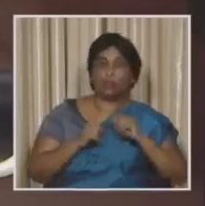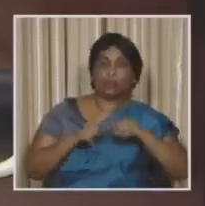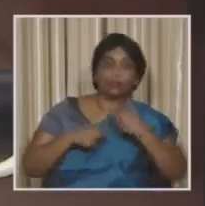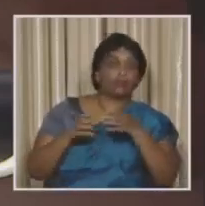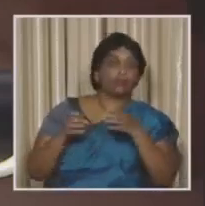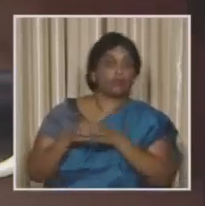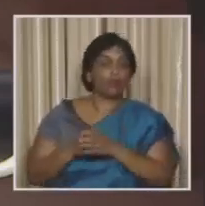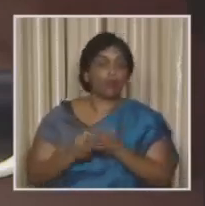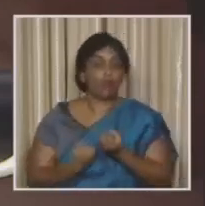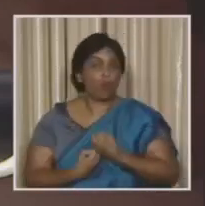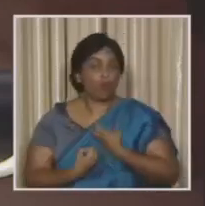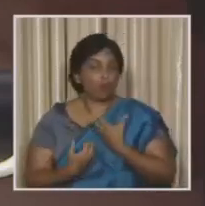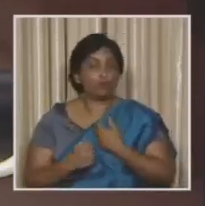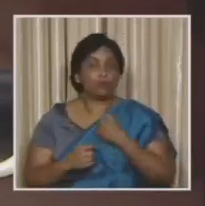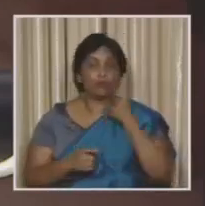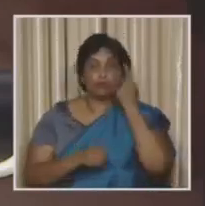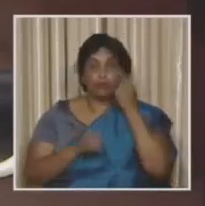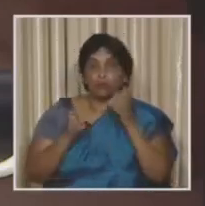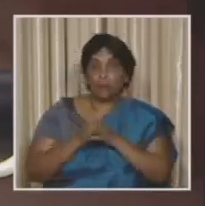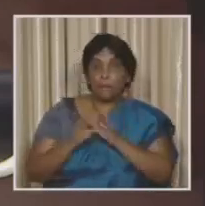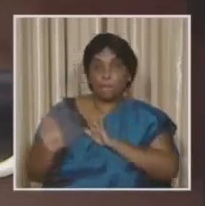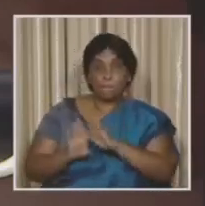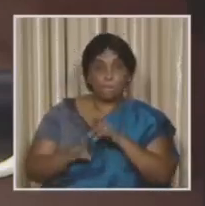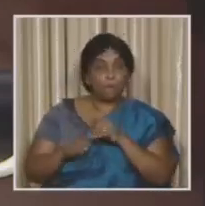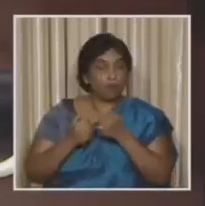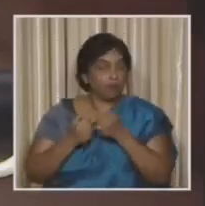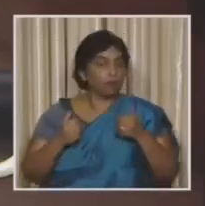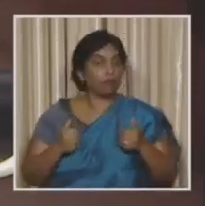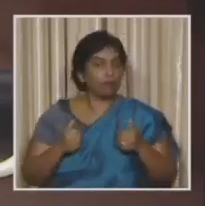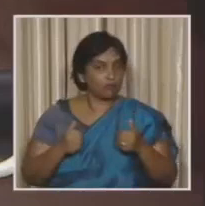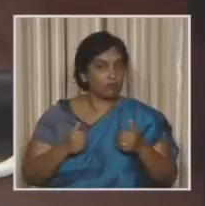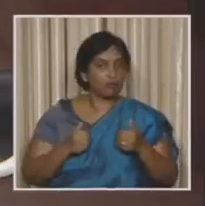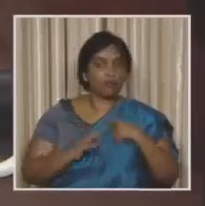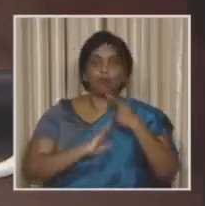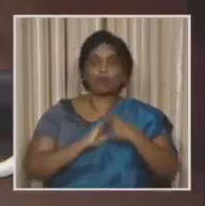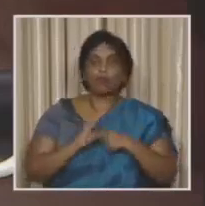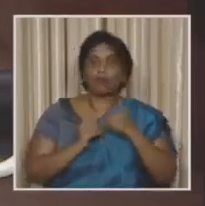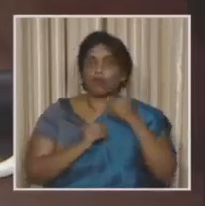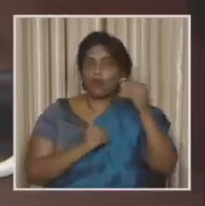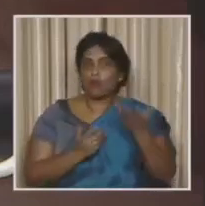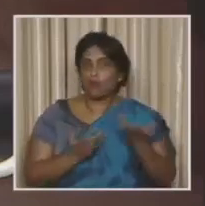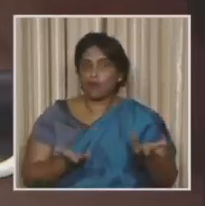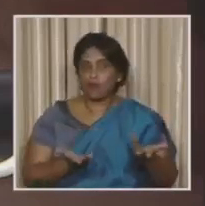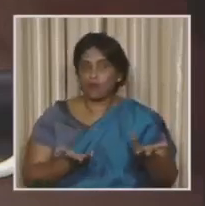suik wuman awan winim budhiyan saya khasuruan nafulu an nam. Rata kota nade tien.